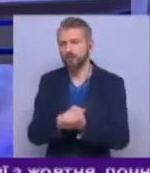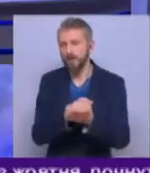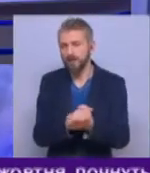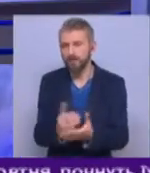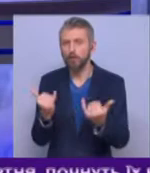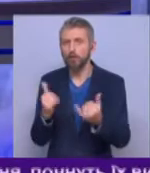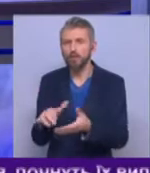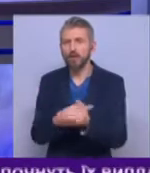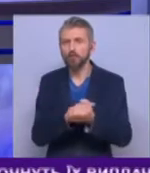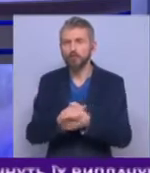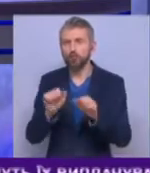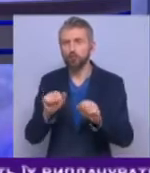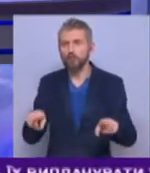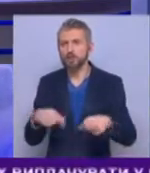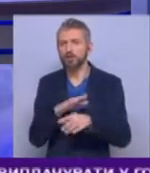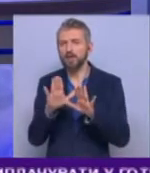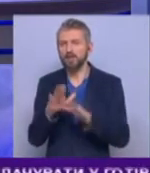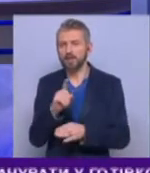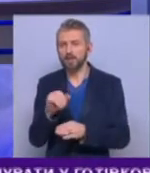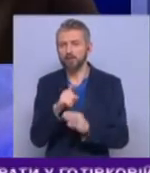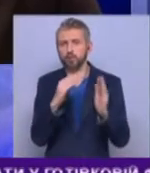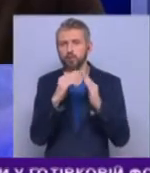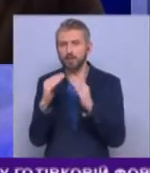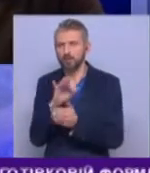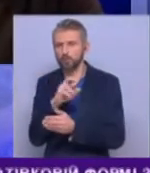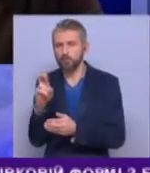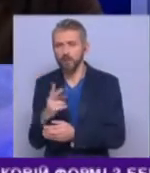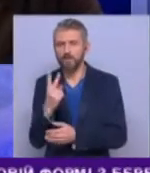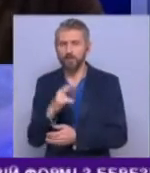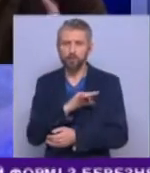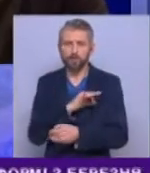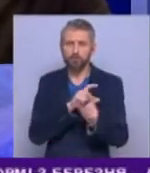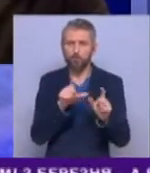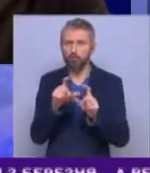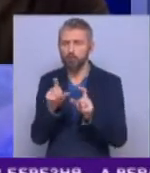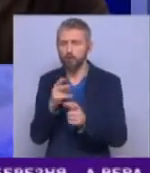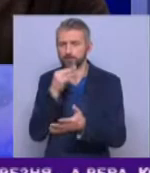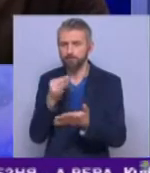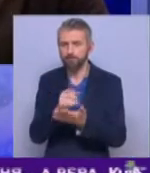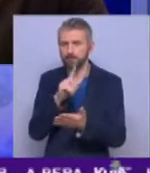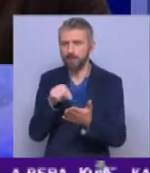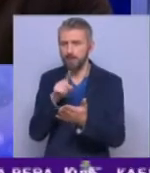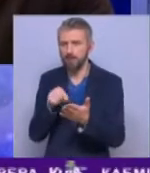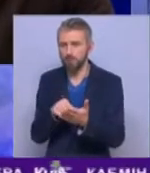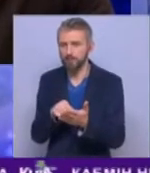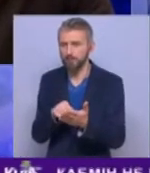Сьогодні асоціацію можна створювати не тільки з будинків ОСББ, а дві юридичні особи, які опікуються питаннями